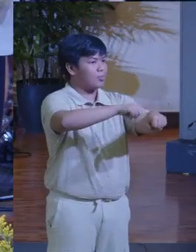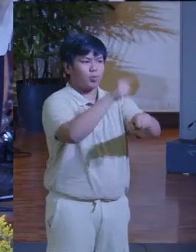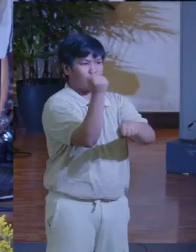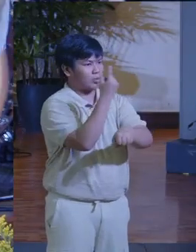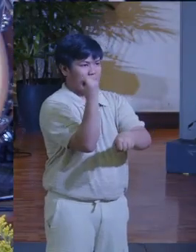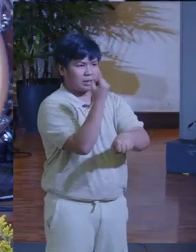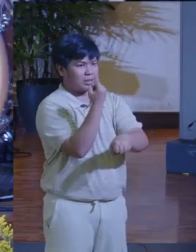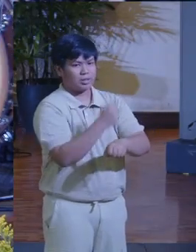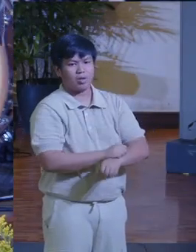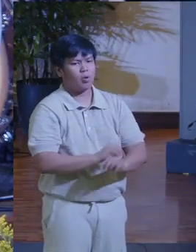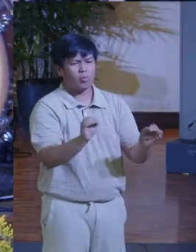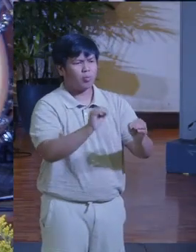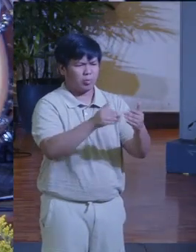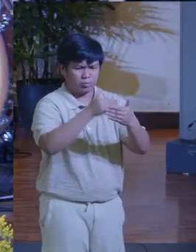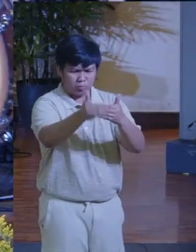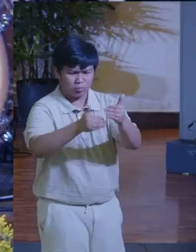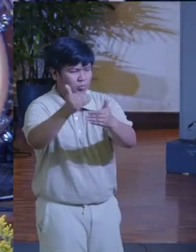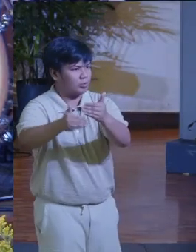justified only once.